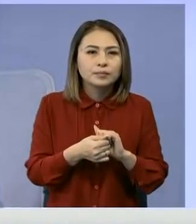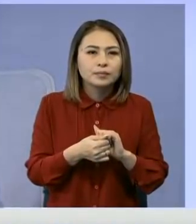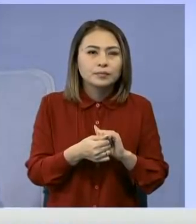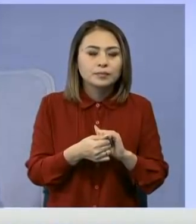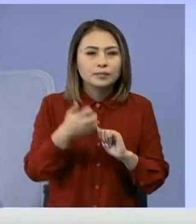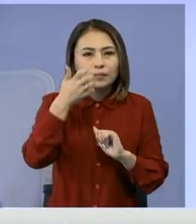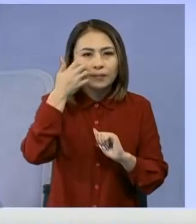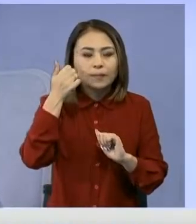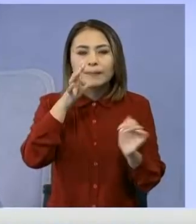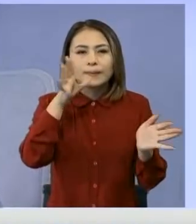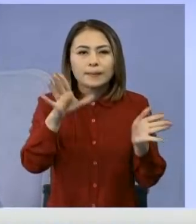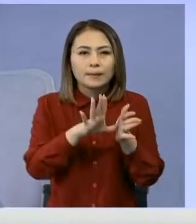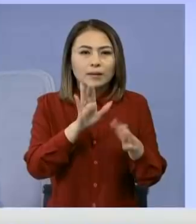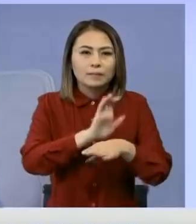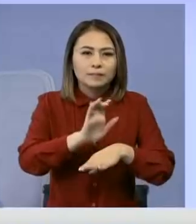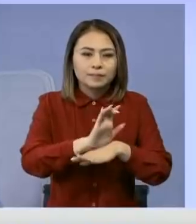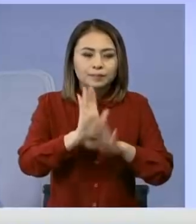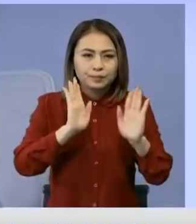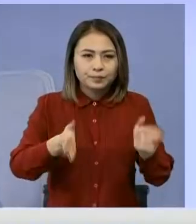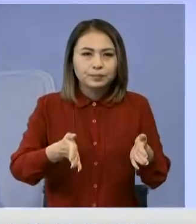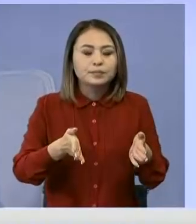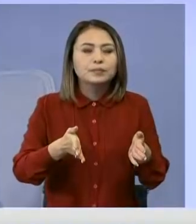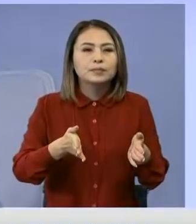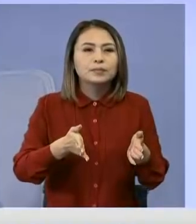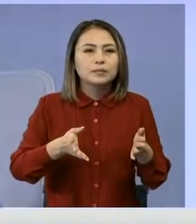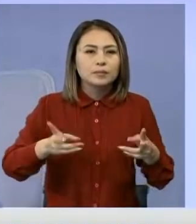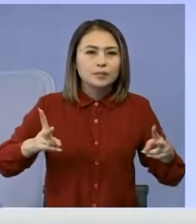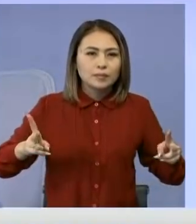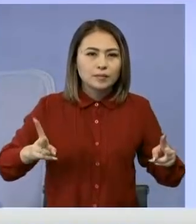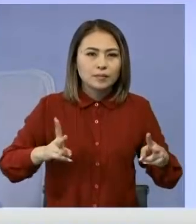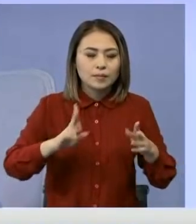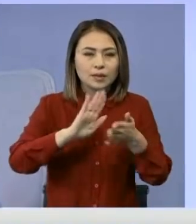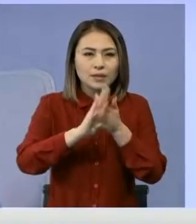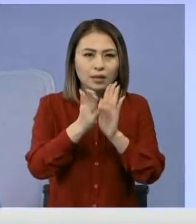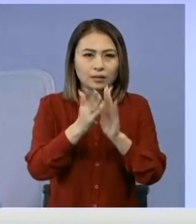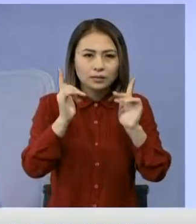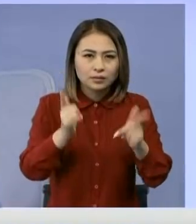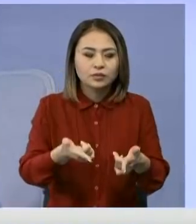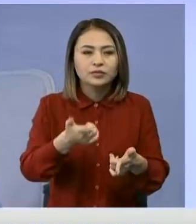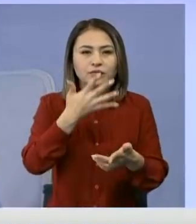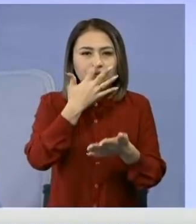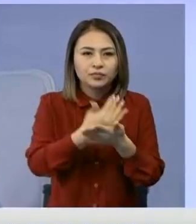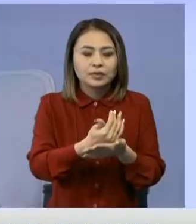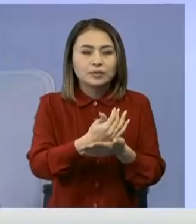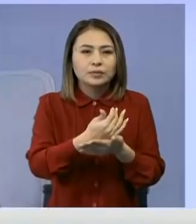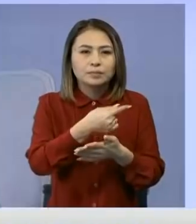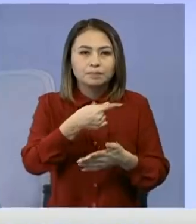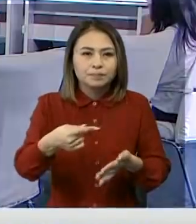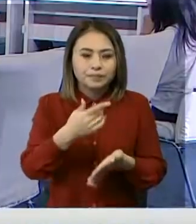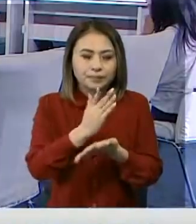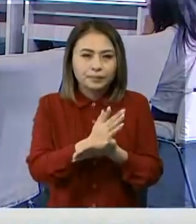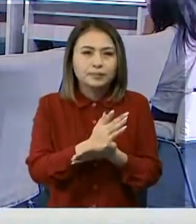көмір арқылы электр энергиясын өндіреді. Оның да Париж соглашениеге өзінің зияндылығы бар, оны тазайтуымыз